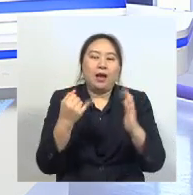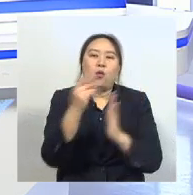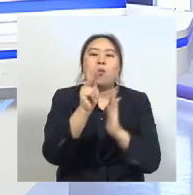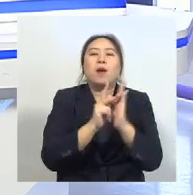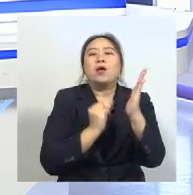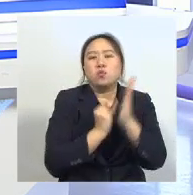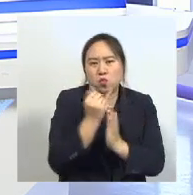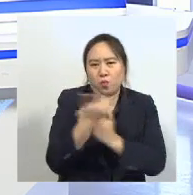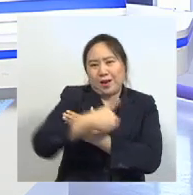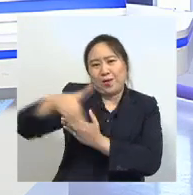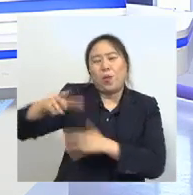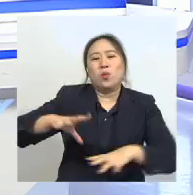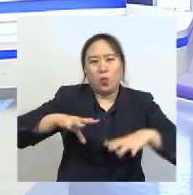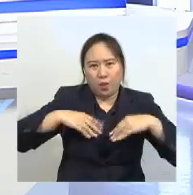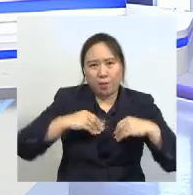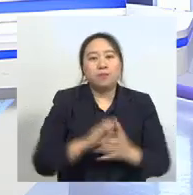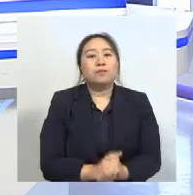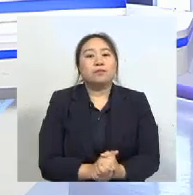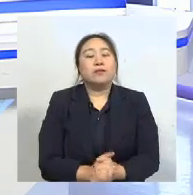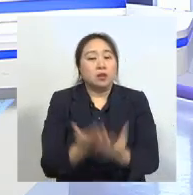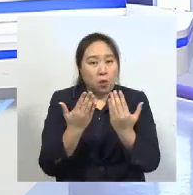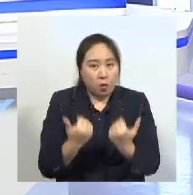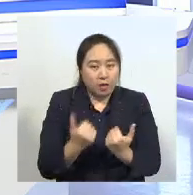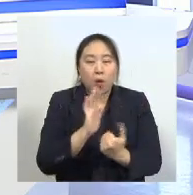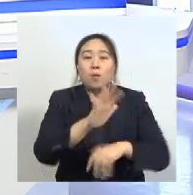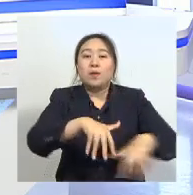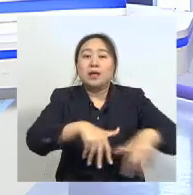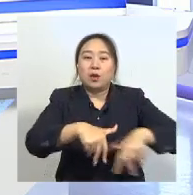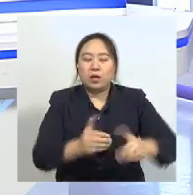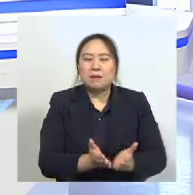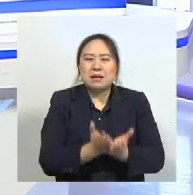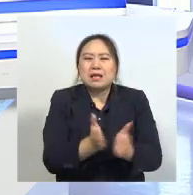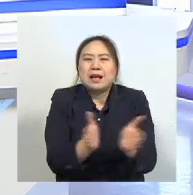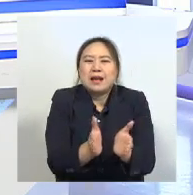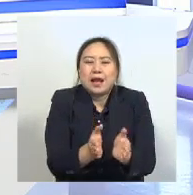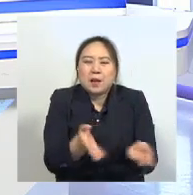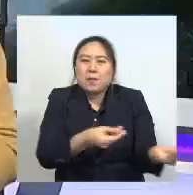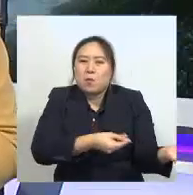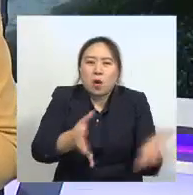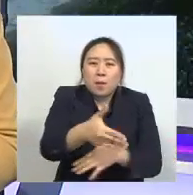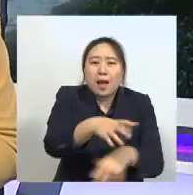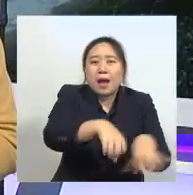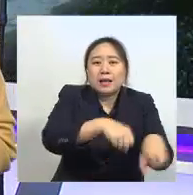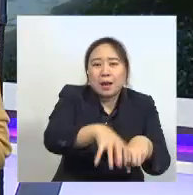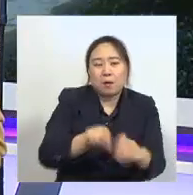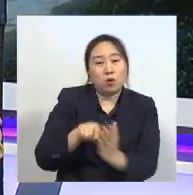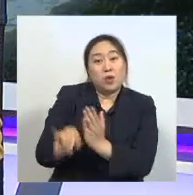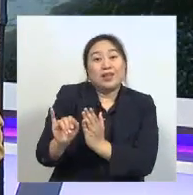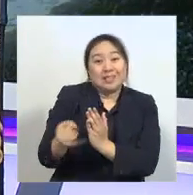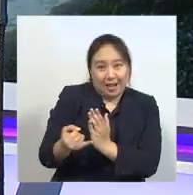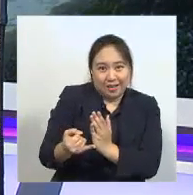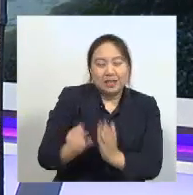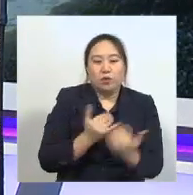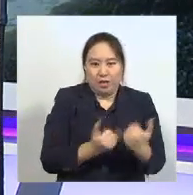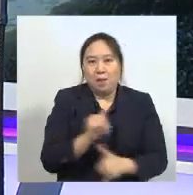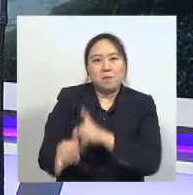ากยิ่งขึ้นวันนี้ค่ะต้องบอกว่าในส่วนของชาวประมงพื้นบ้านจังหวัดจันทบุรีนะคะก็เดินทางมาขอขึ้นทะเบียนเรือที่สำนัก